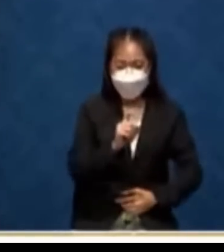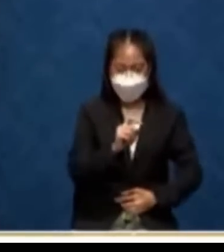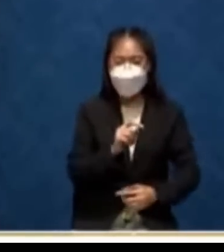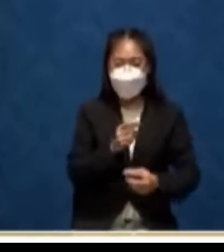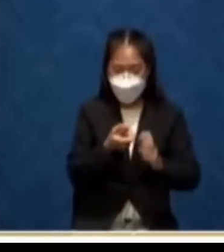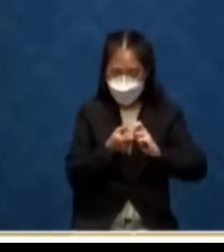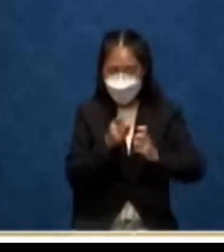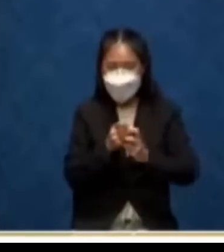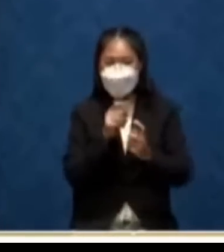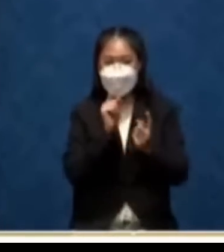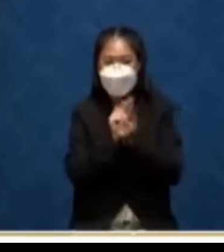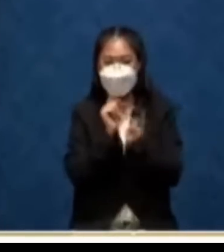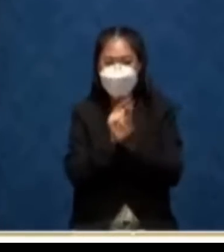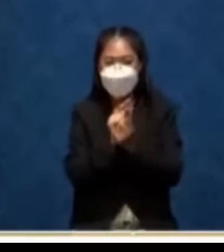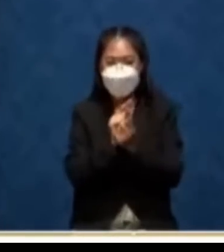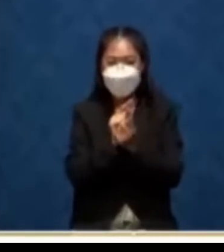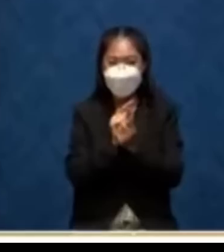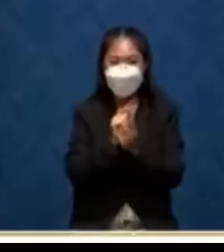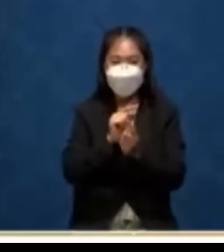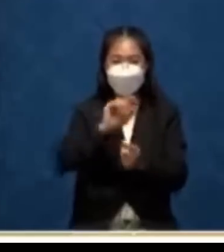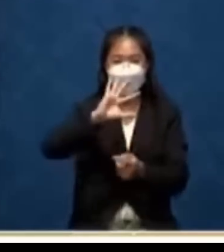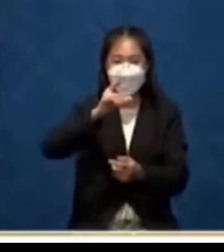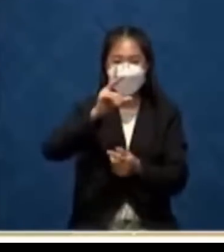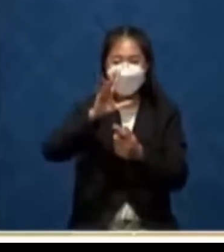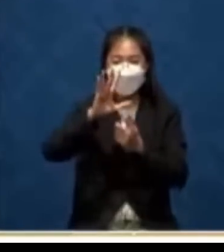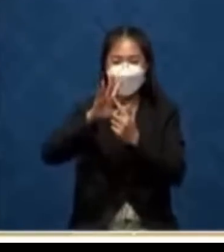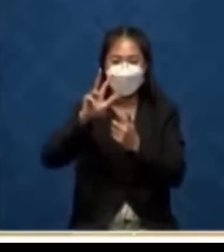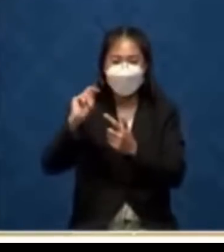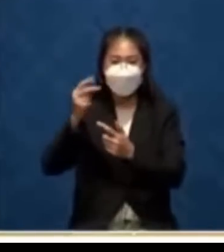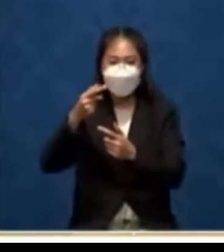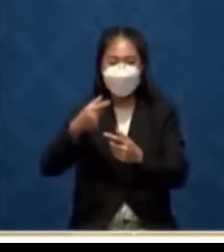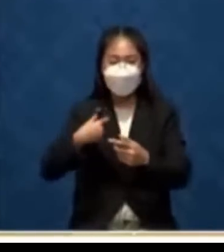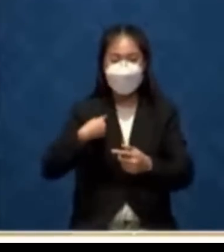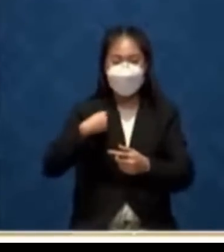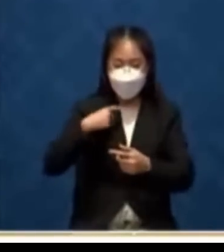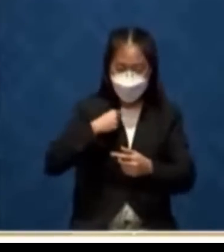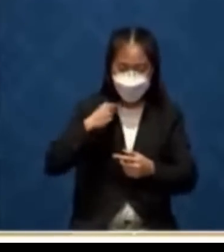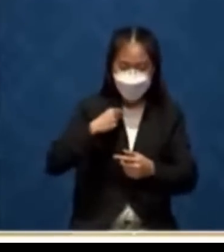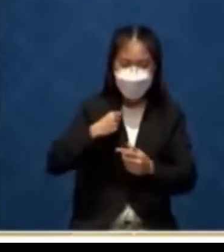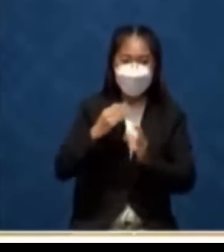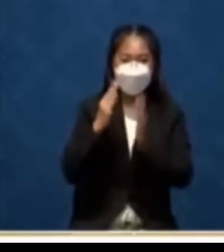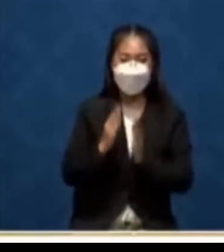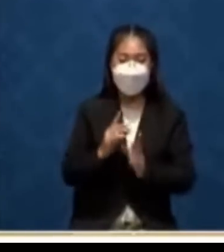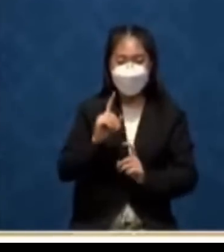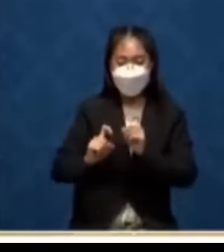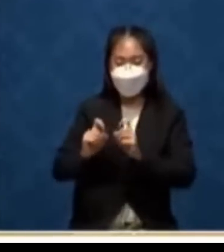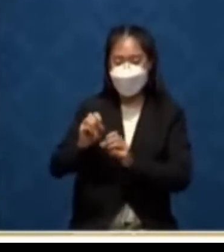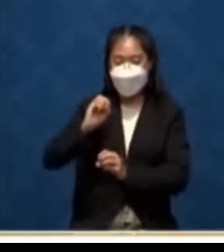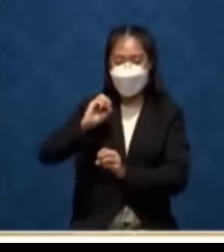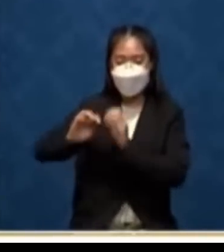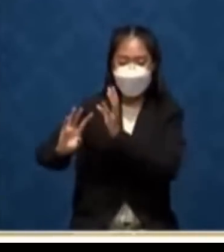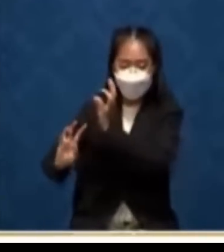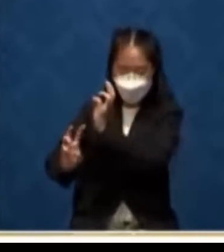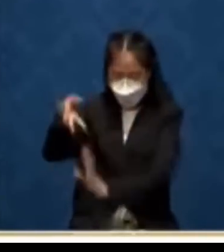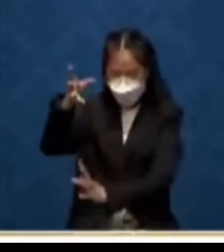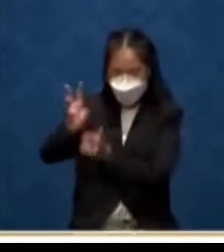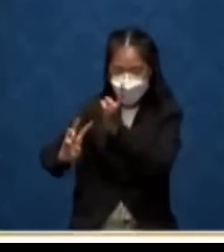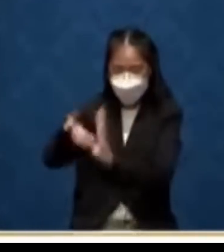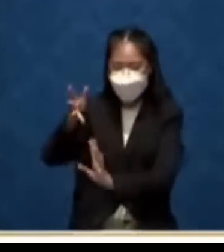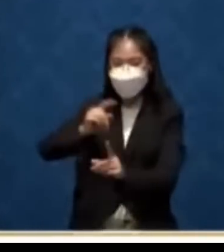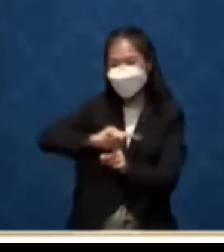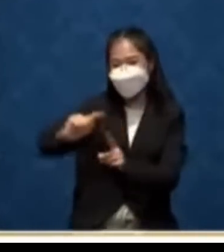นี้รีบบุกเข้าคอนโดผู้ตายเอาเสื้อผ้าข้าวของเครื่องใช้ไปเผาทำลายไม่ให้เหลือหลักฐ